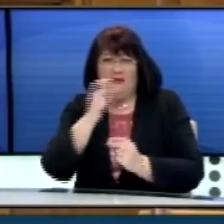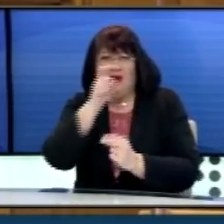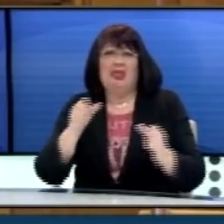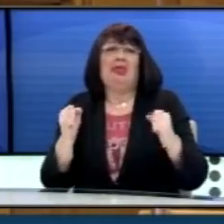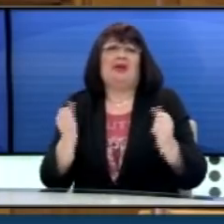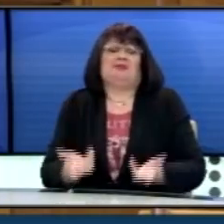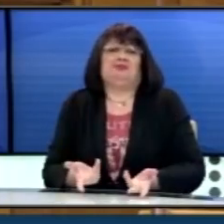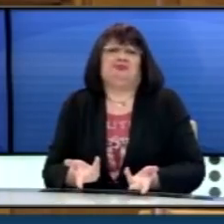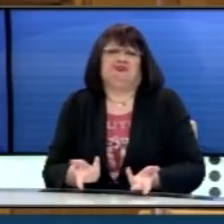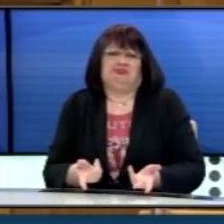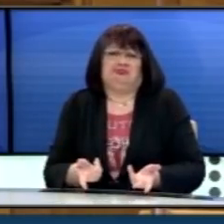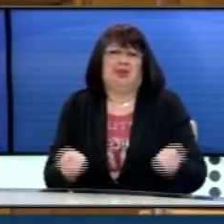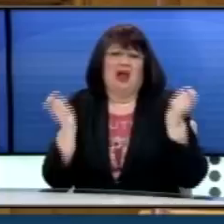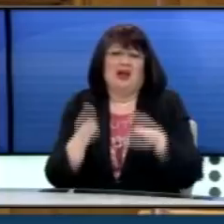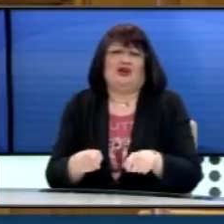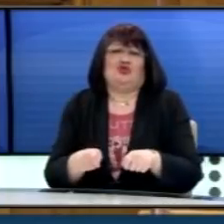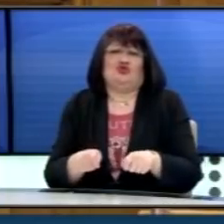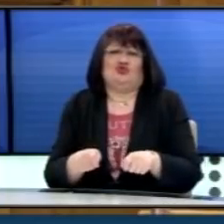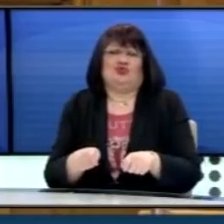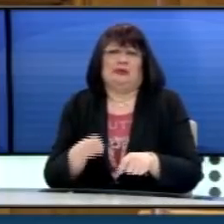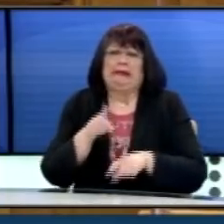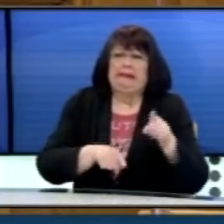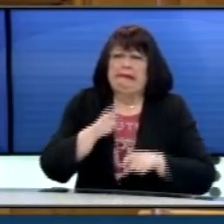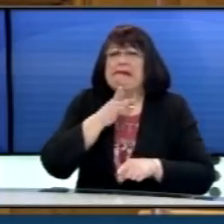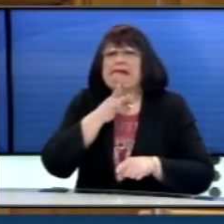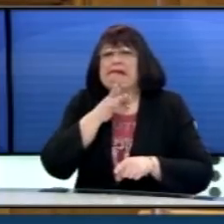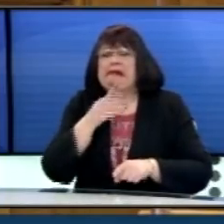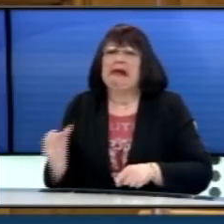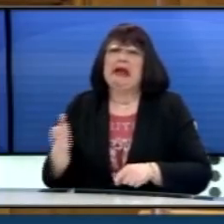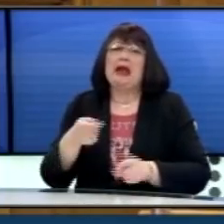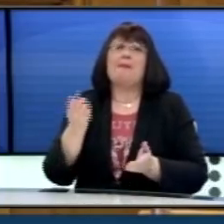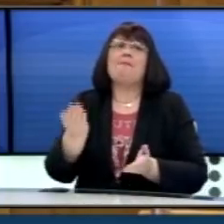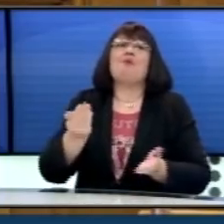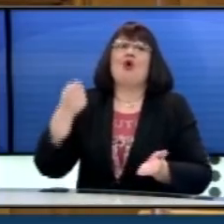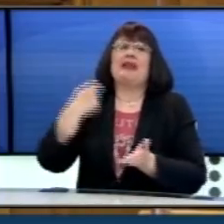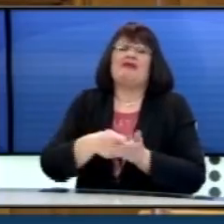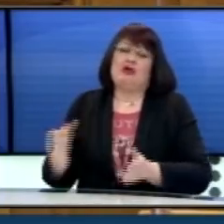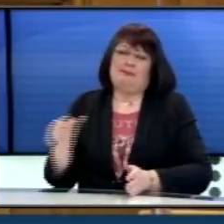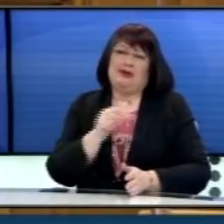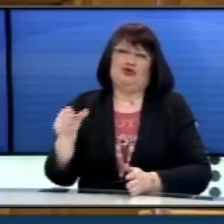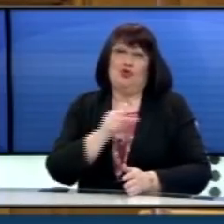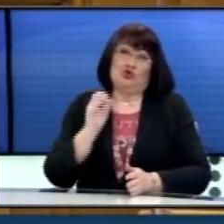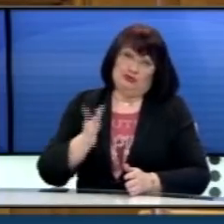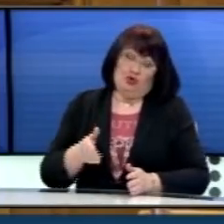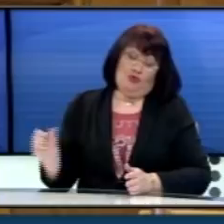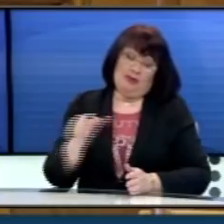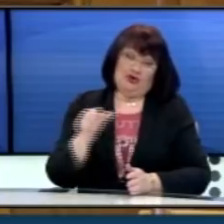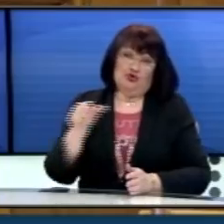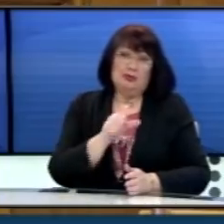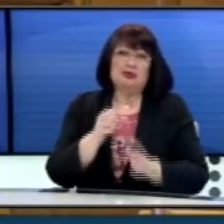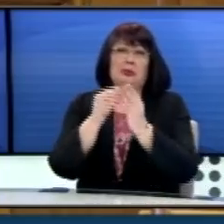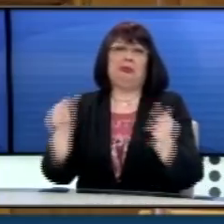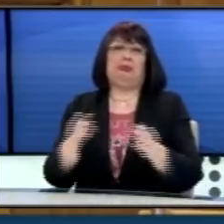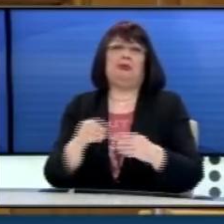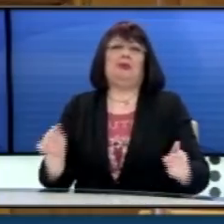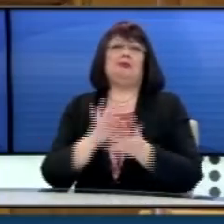επιβίωσης. Τα μισοδανικά που δίνονται μέσω της επιστρεπτέας προκαταβολής για όσους την παίρνουν εξαφανίζονται